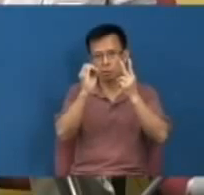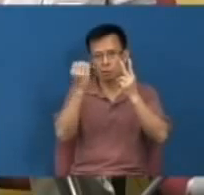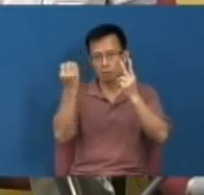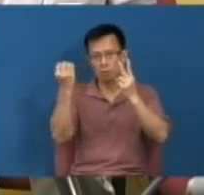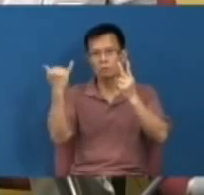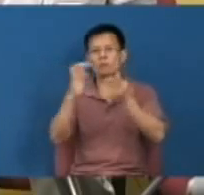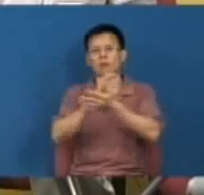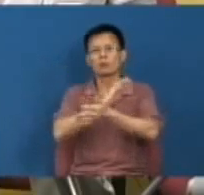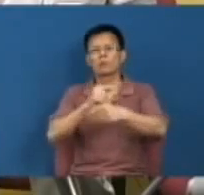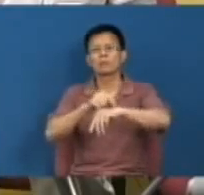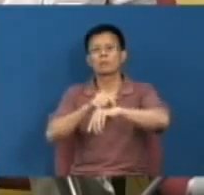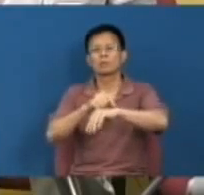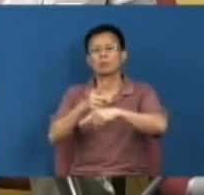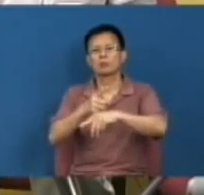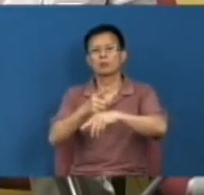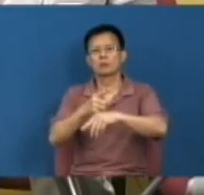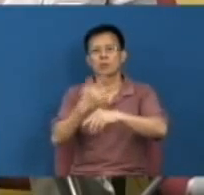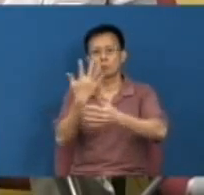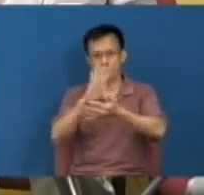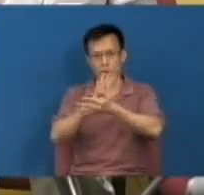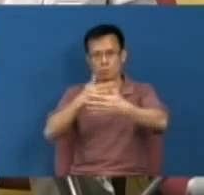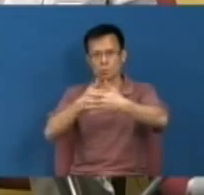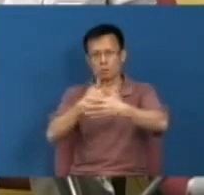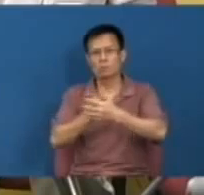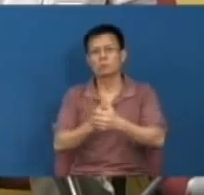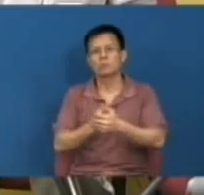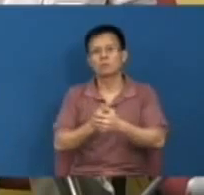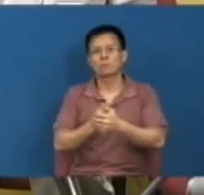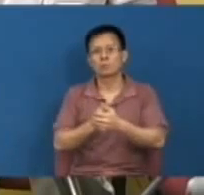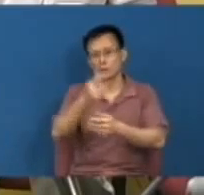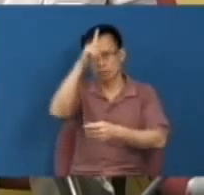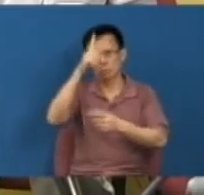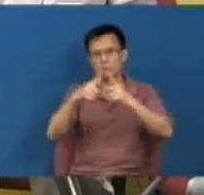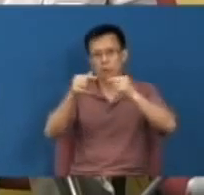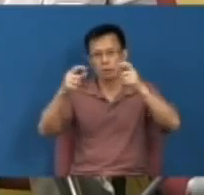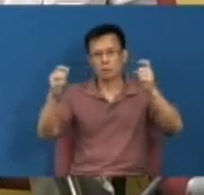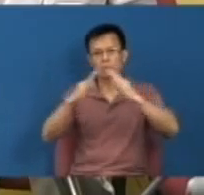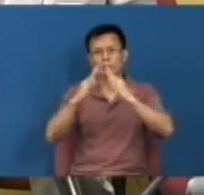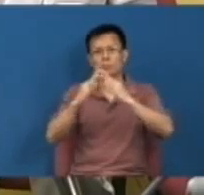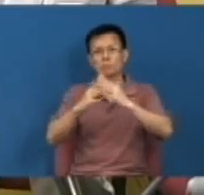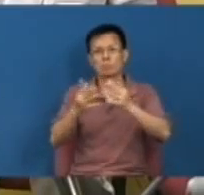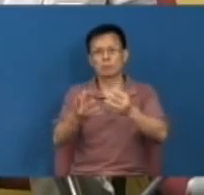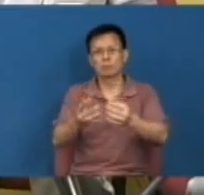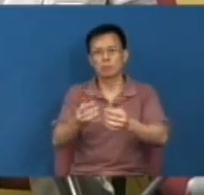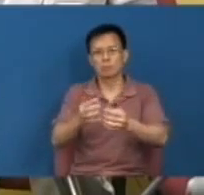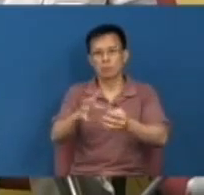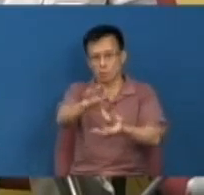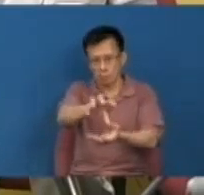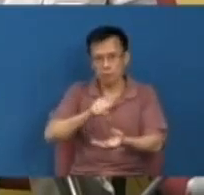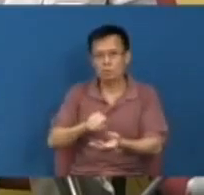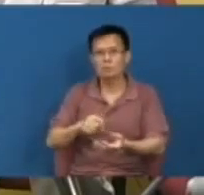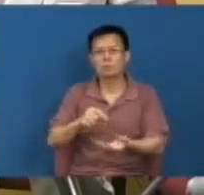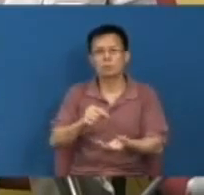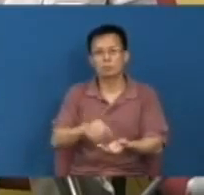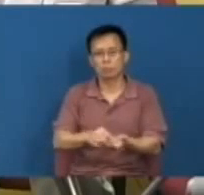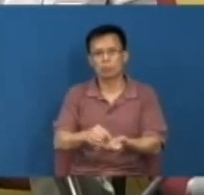2006年嗰陣時間， 即係成5年前嘅事啊嚇。 市建局咧就話嚟收地，即係收我哋嗰、那個 收購